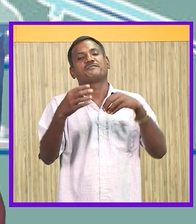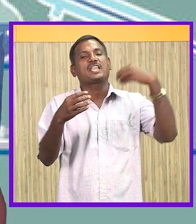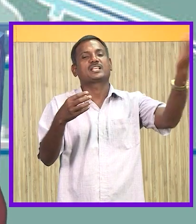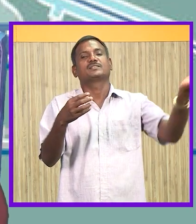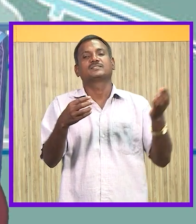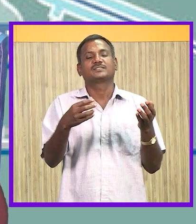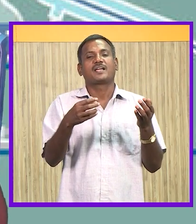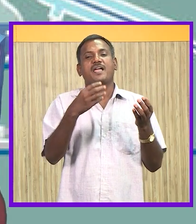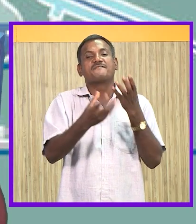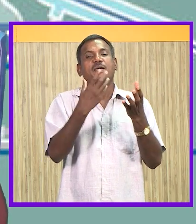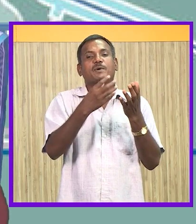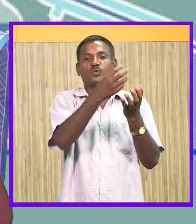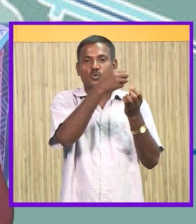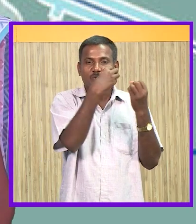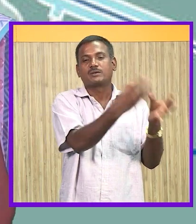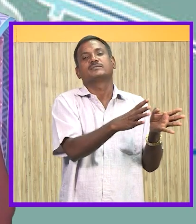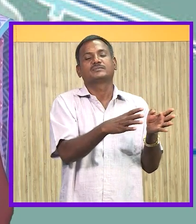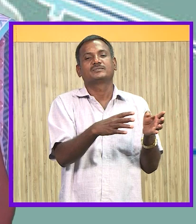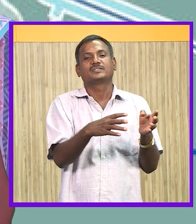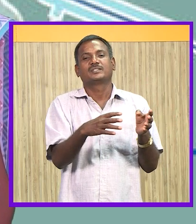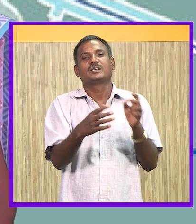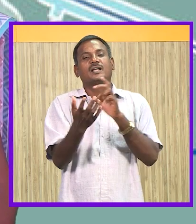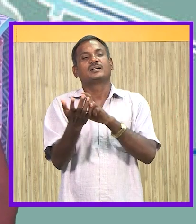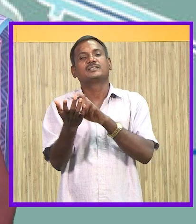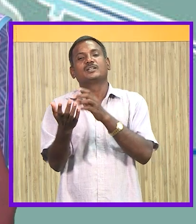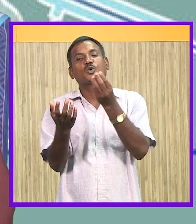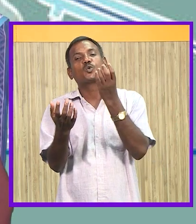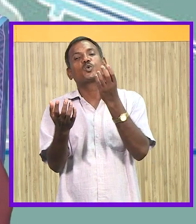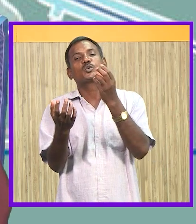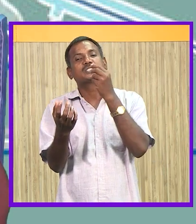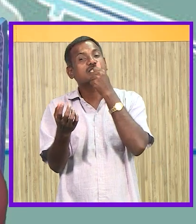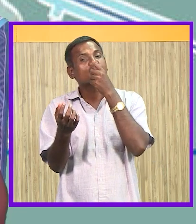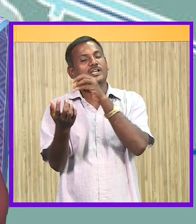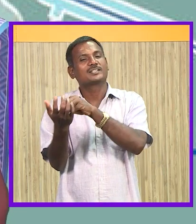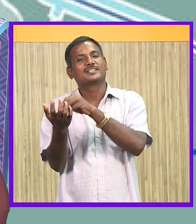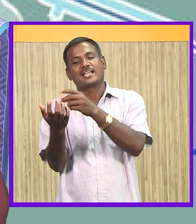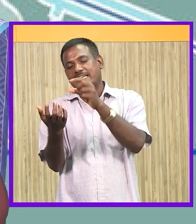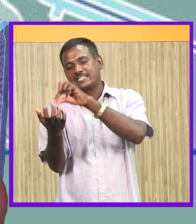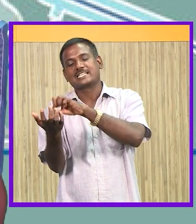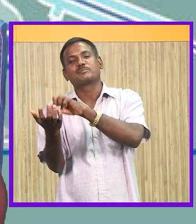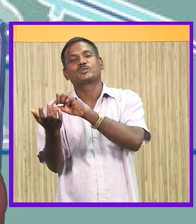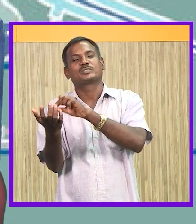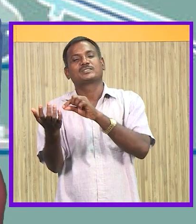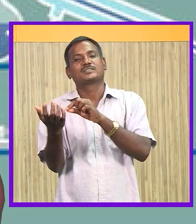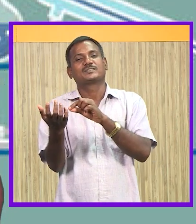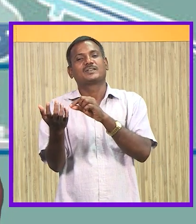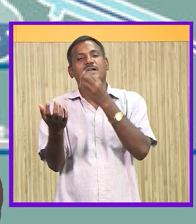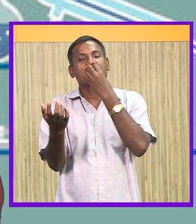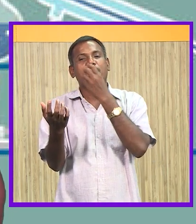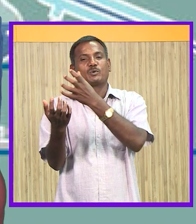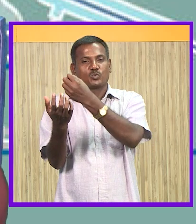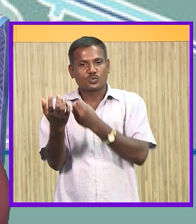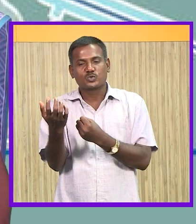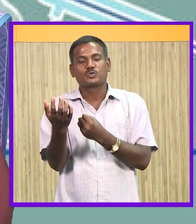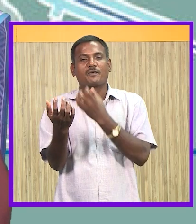வெளியேற்றும், அதாவது வெப்பத்தை உமிழும். அதே நேரம் குளுக்கோஸ் நீருடன் சேர்க்கும் பொழுது